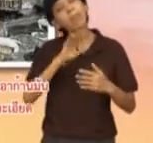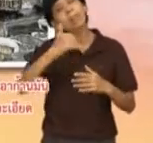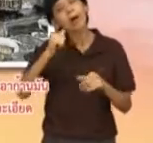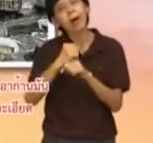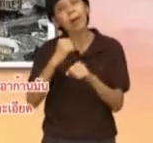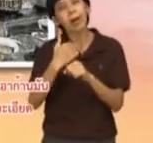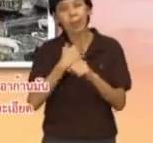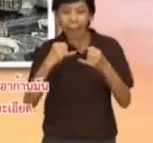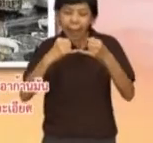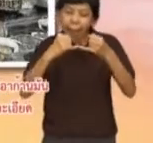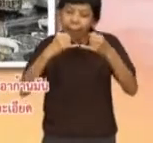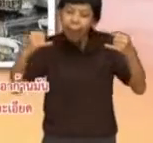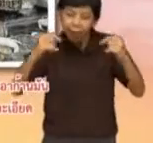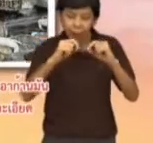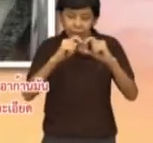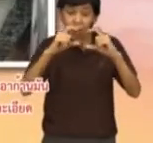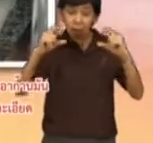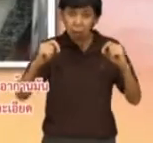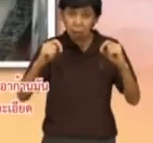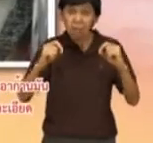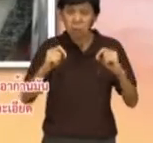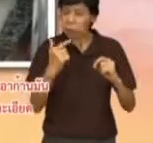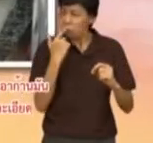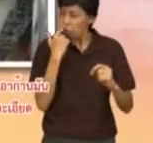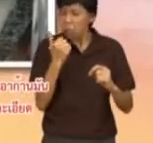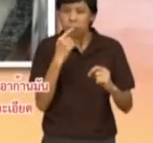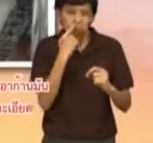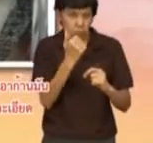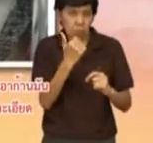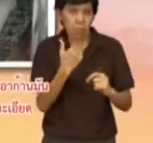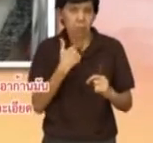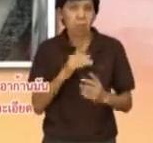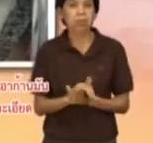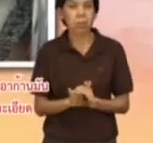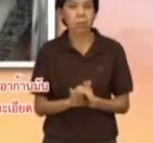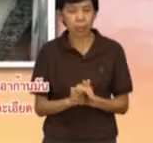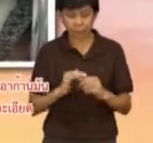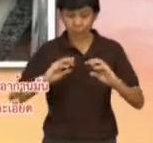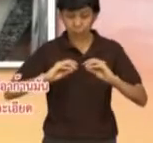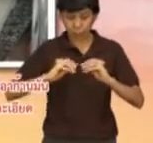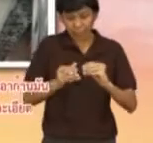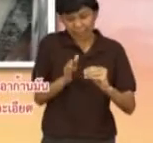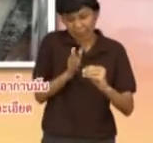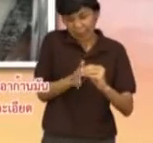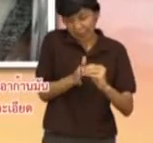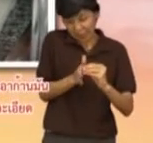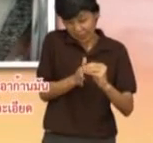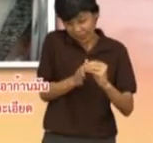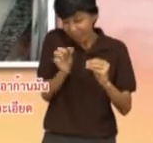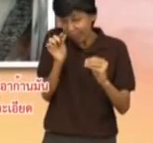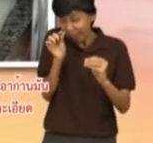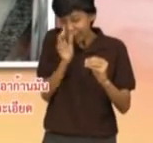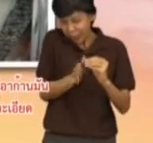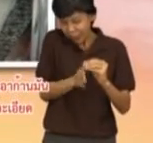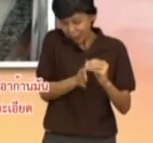านก็จะเป็นหอมนะหอมมากเลย ละเอียดมากซอยให้ละเอียดเลย ซอยให้